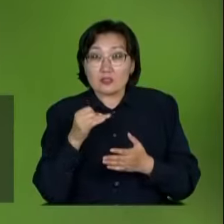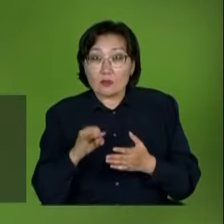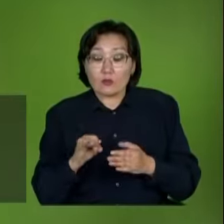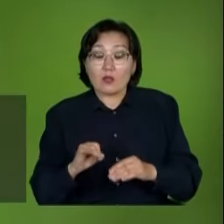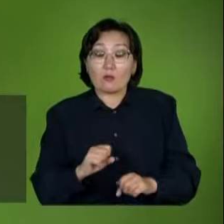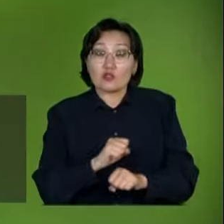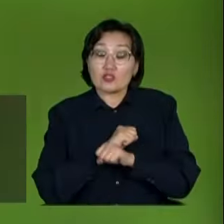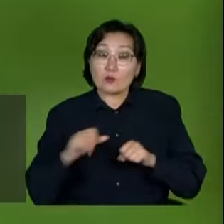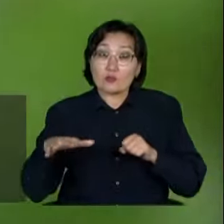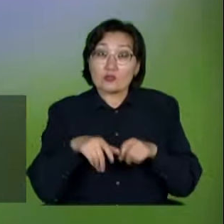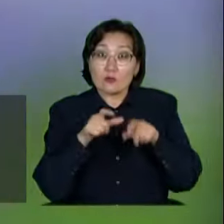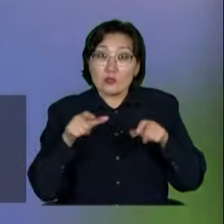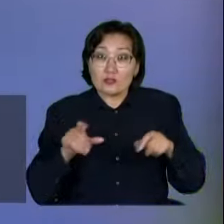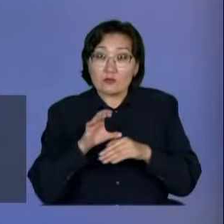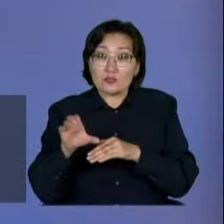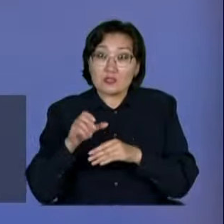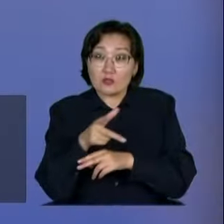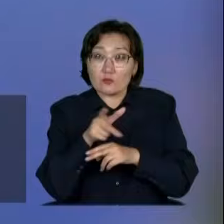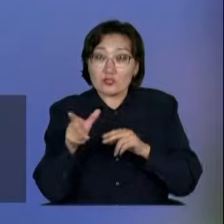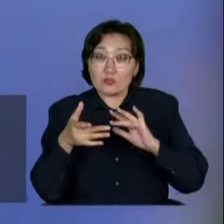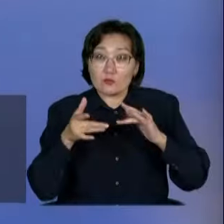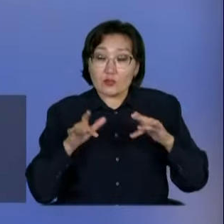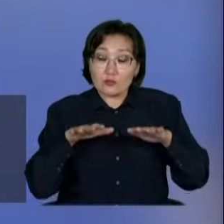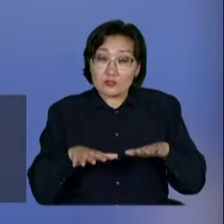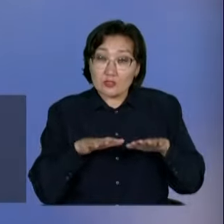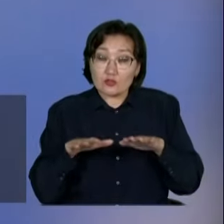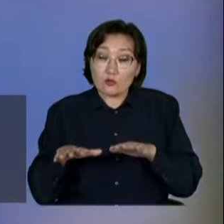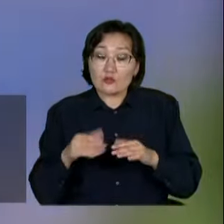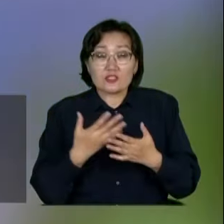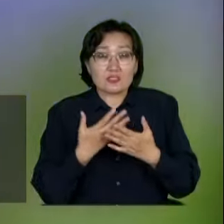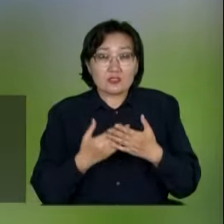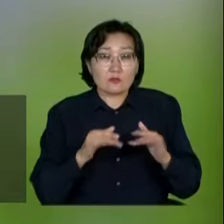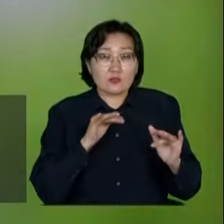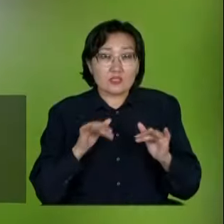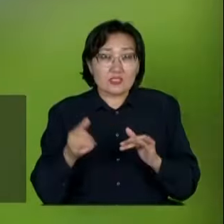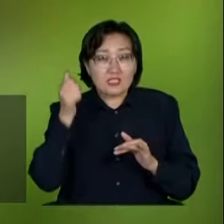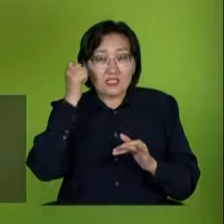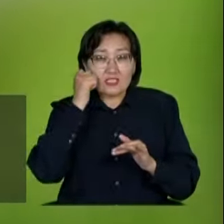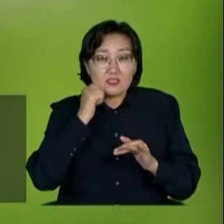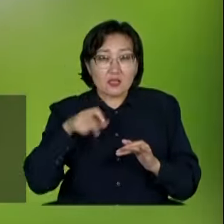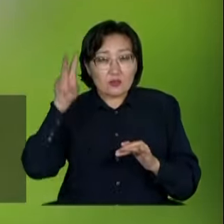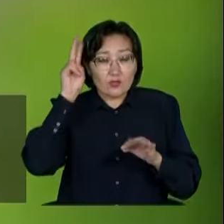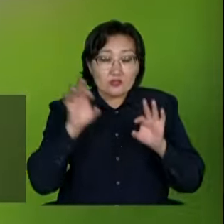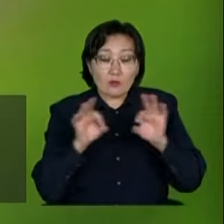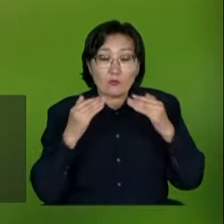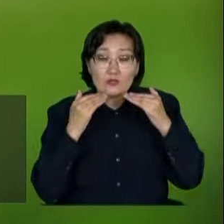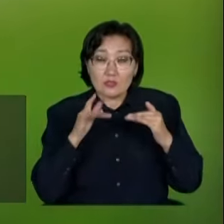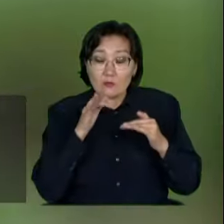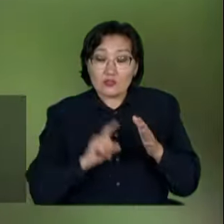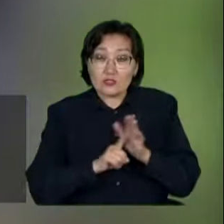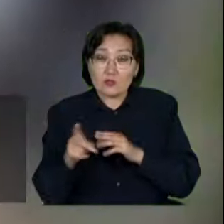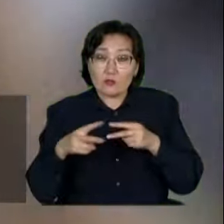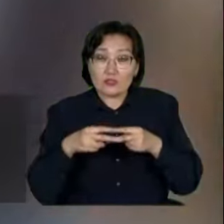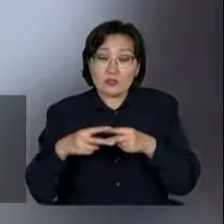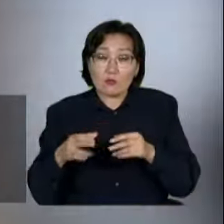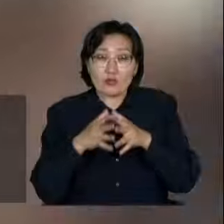курортной зоны. Люди рассылают видео в соцсетях. Местные жители предполагают, что дело в старой канализации, которую в последнее время начали подключать все